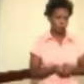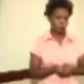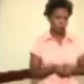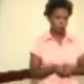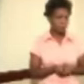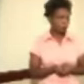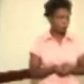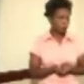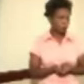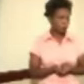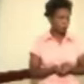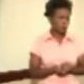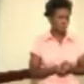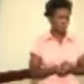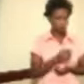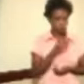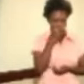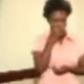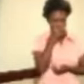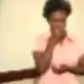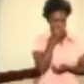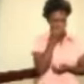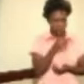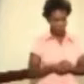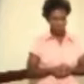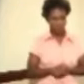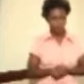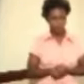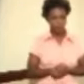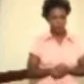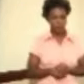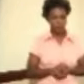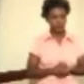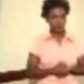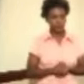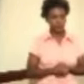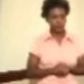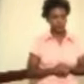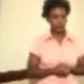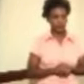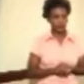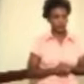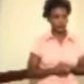je ne vais pas répondre à ce domaine, pas moi. Bien, qu'à cela ne tienne. Bon.